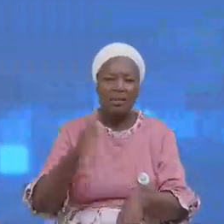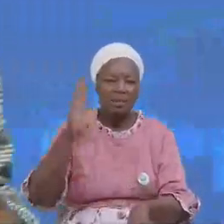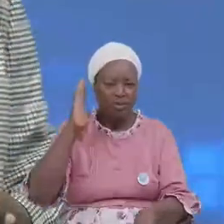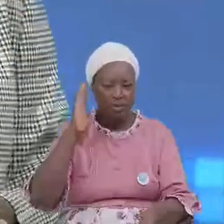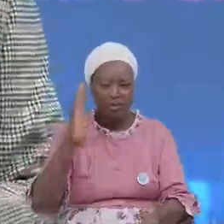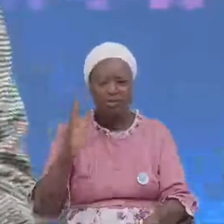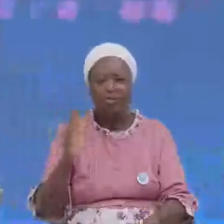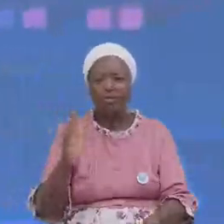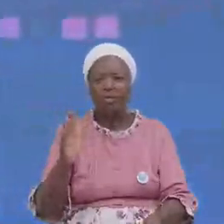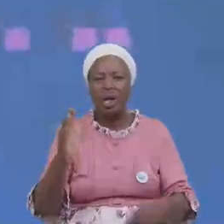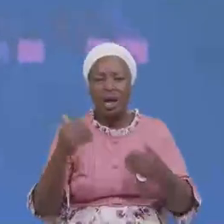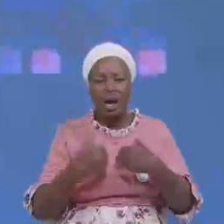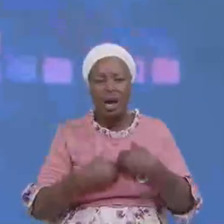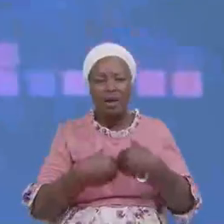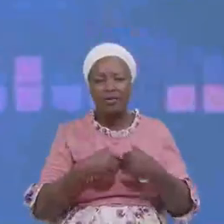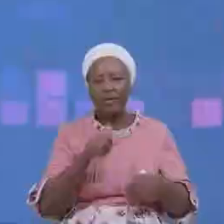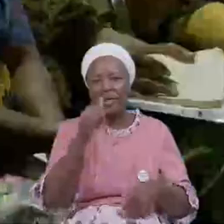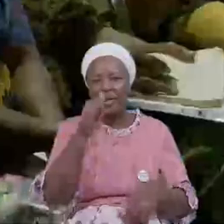durerait toujours.